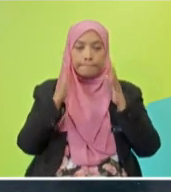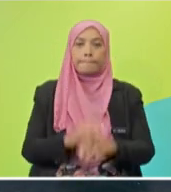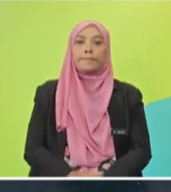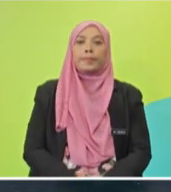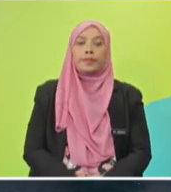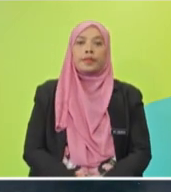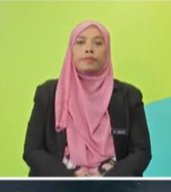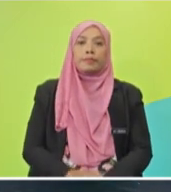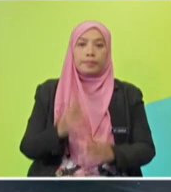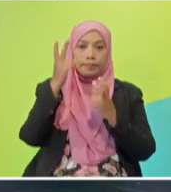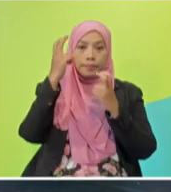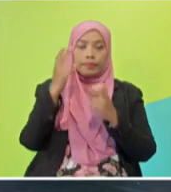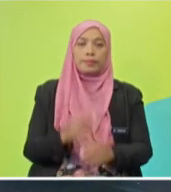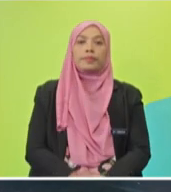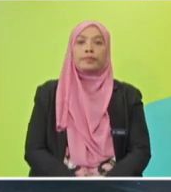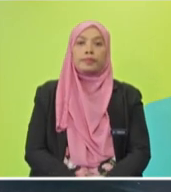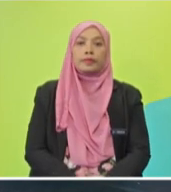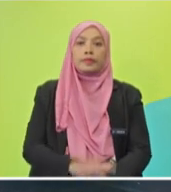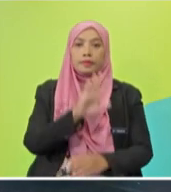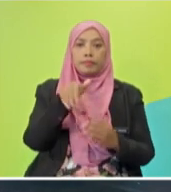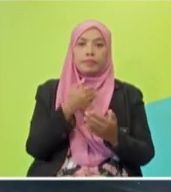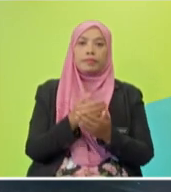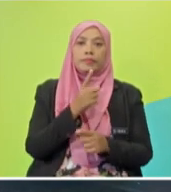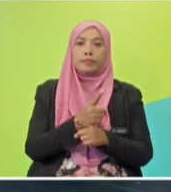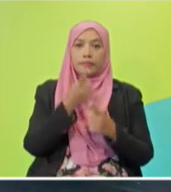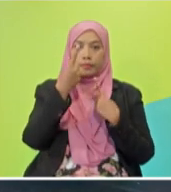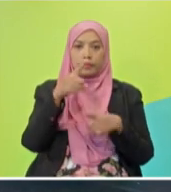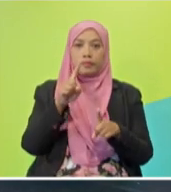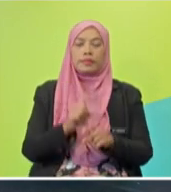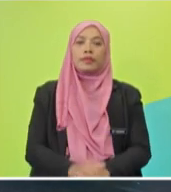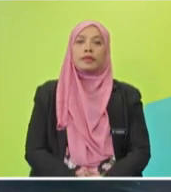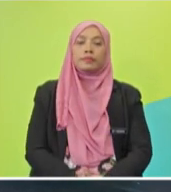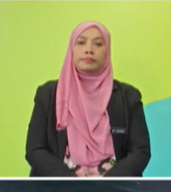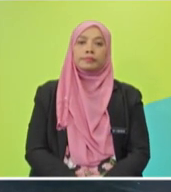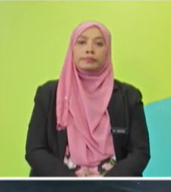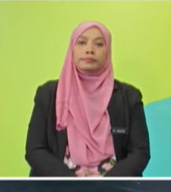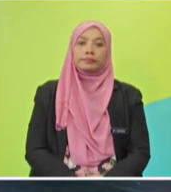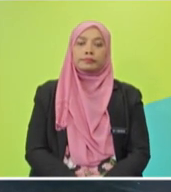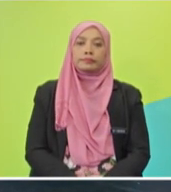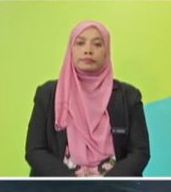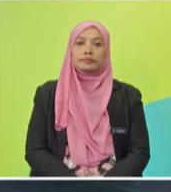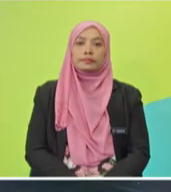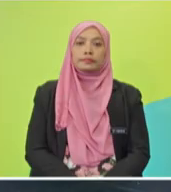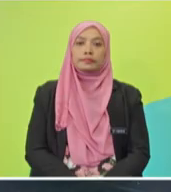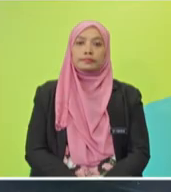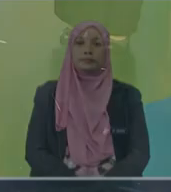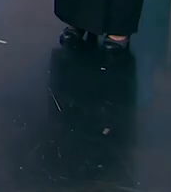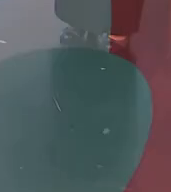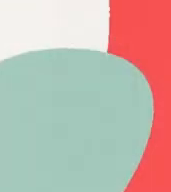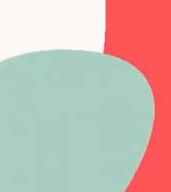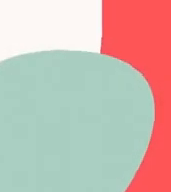betul. Dan sekarang kita akan berehat seketika, kembali semula selepas ni di slot Mendengar Rendah di Direct TV KPM.